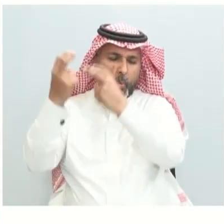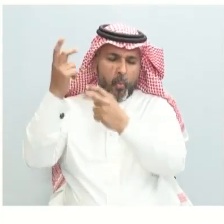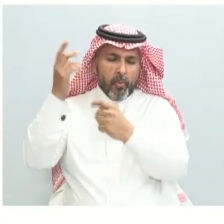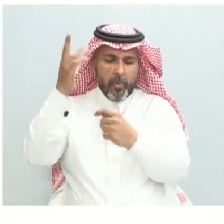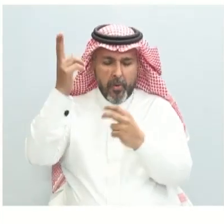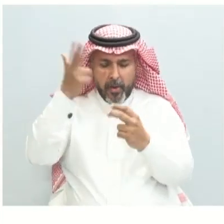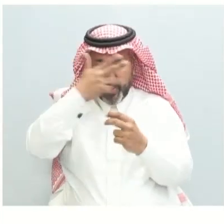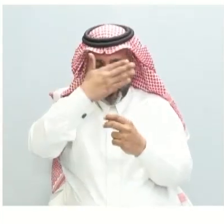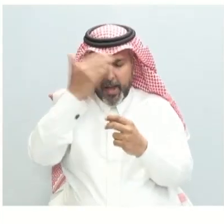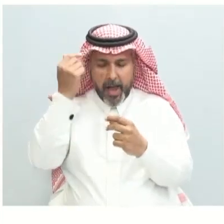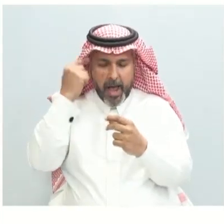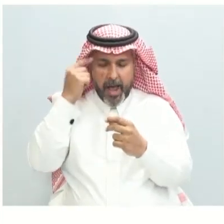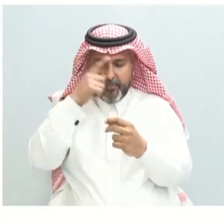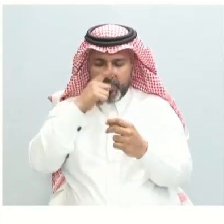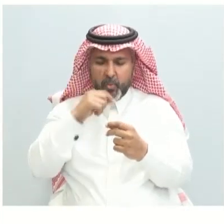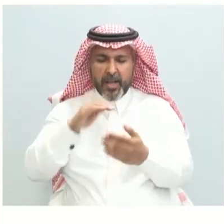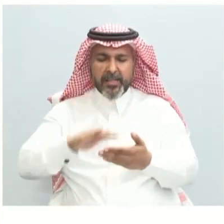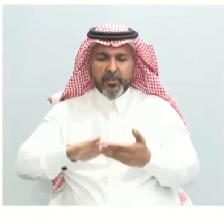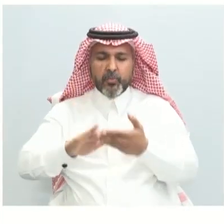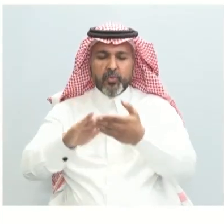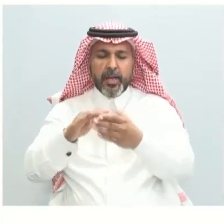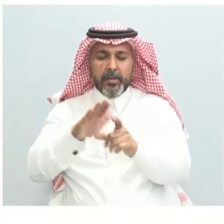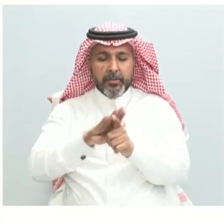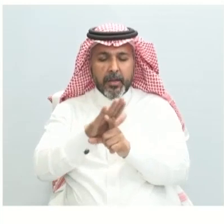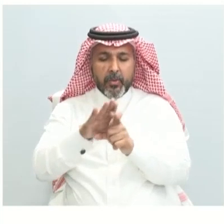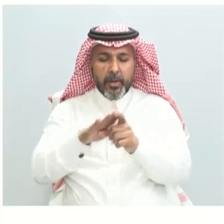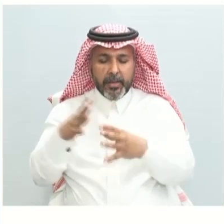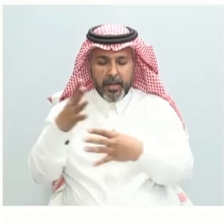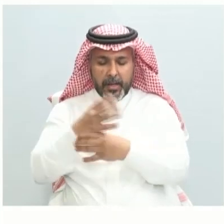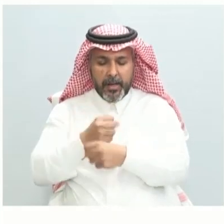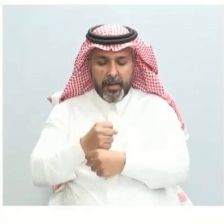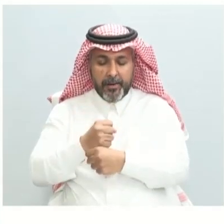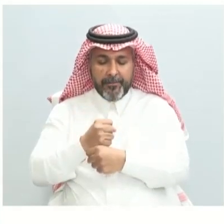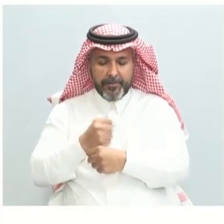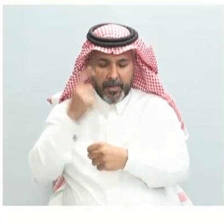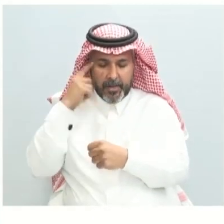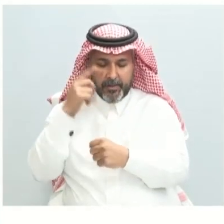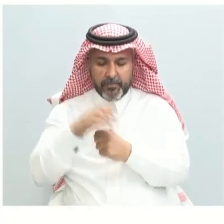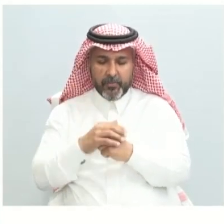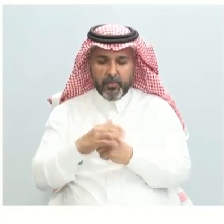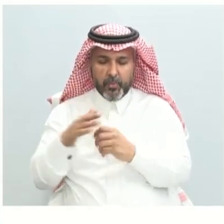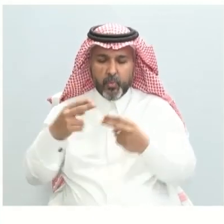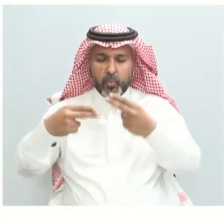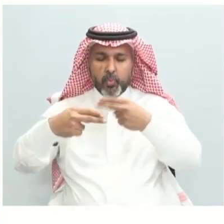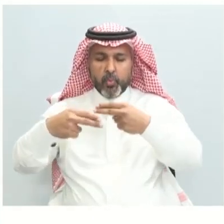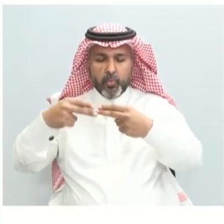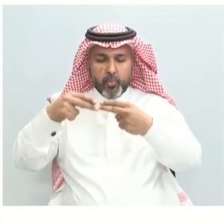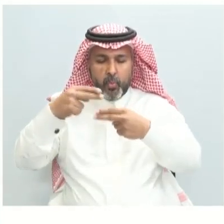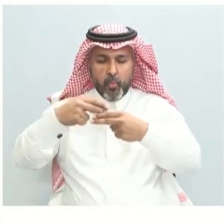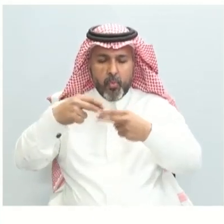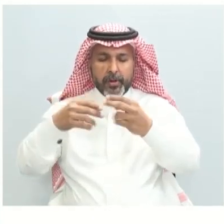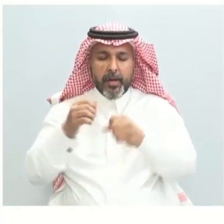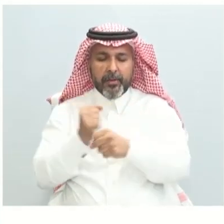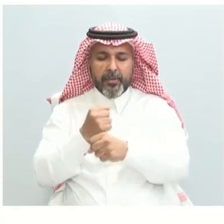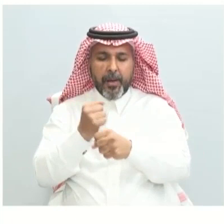الاخلاص في خدمته لوطنه والحرص على سلامته وامنه وتحقيق تقدمه وتطوره من